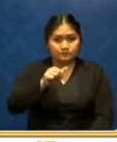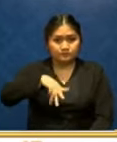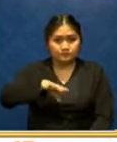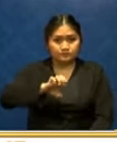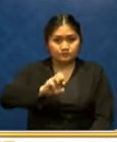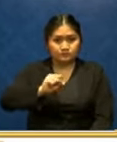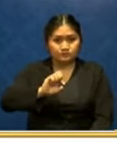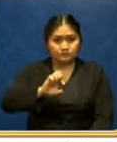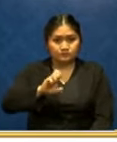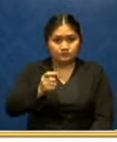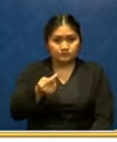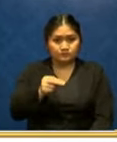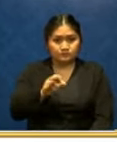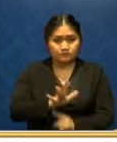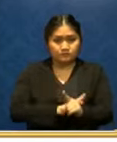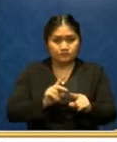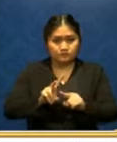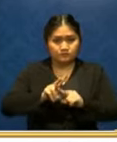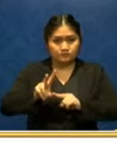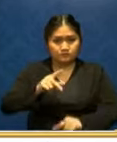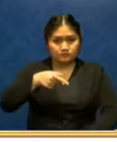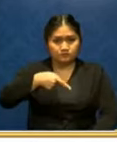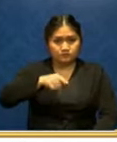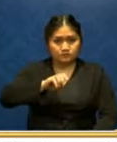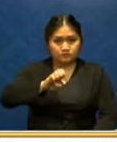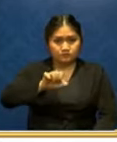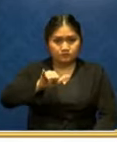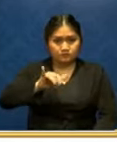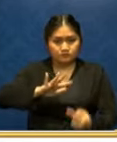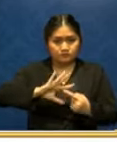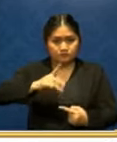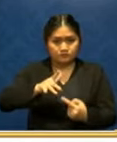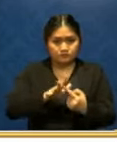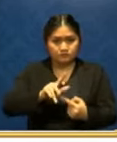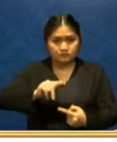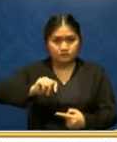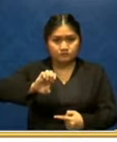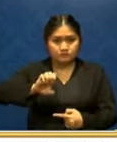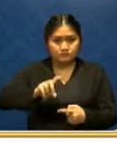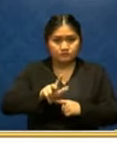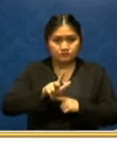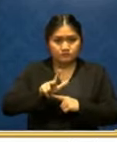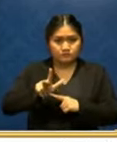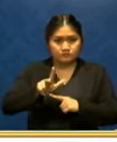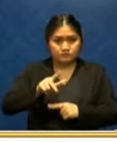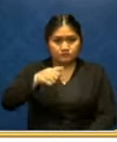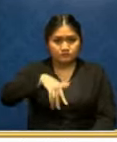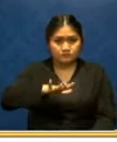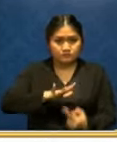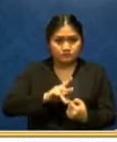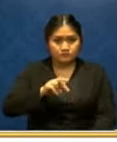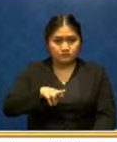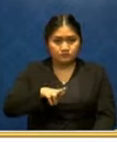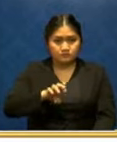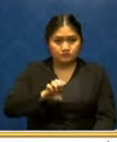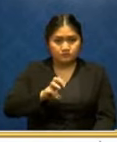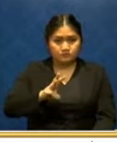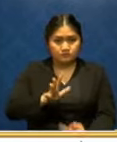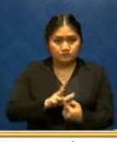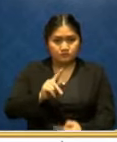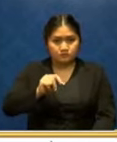ธิ์ไล่ศัตรูไกล 2. นายปิยชาติรุจิพรวสินทร์ 3. นายภูริวัฒน์ใจสำรา